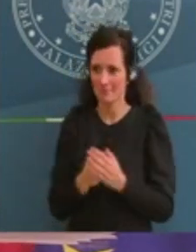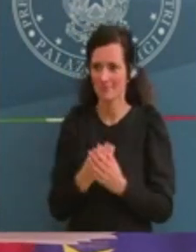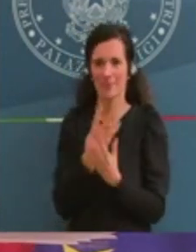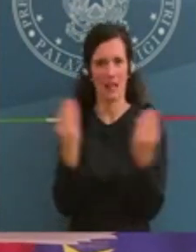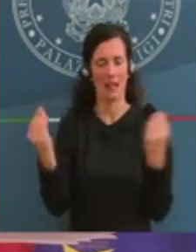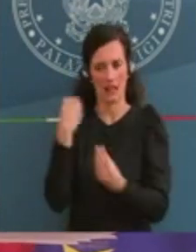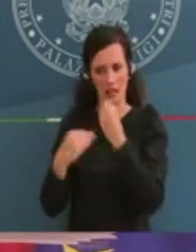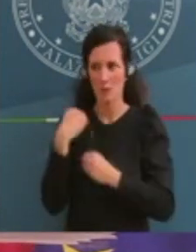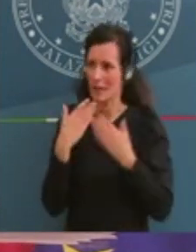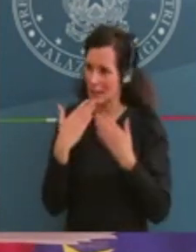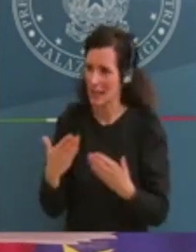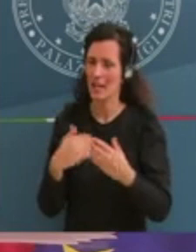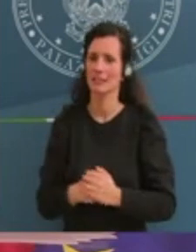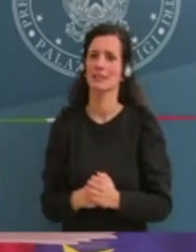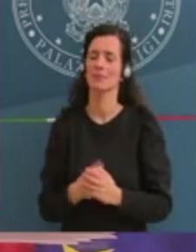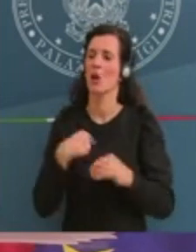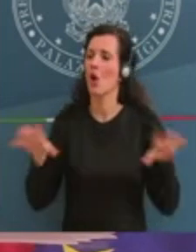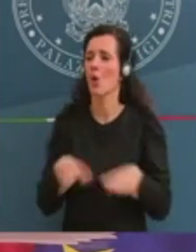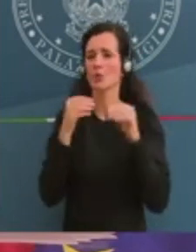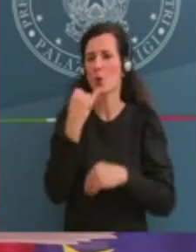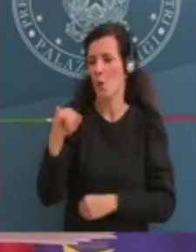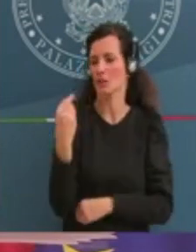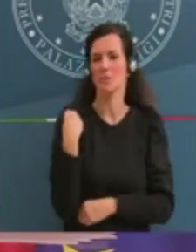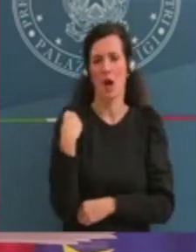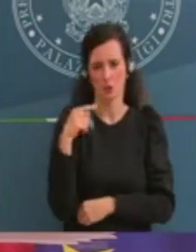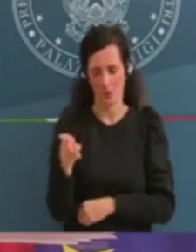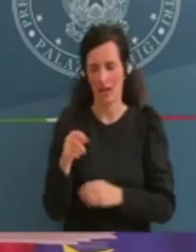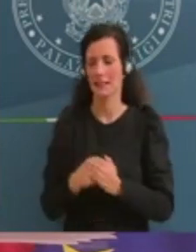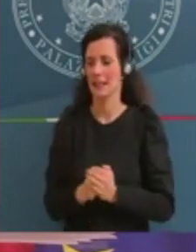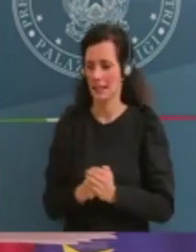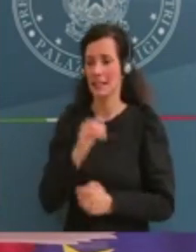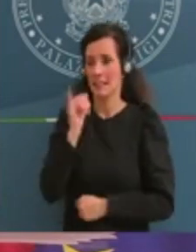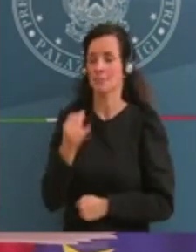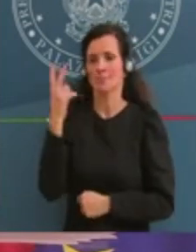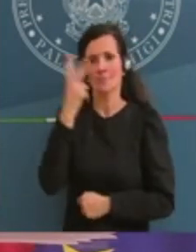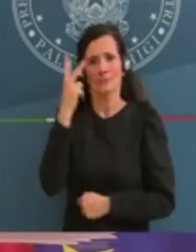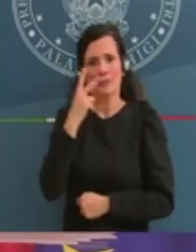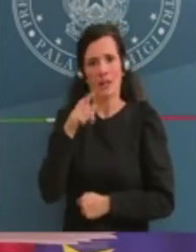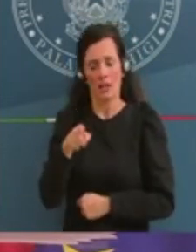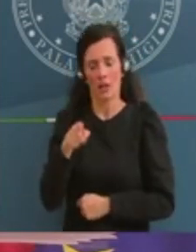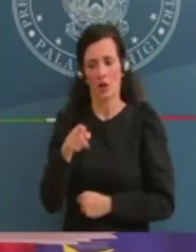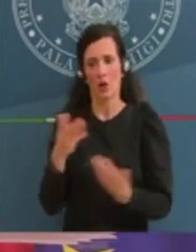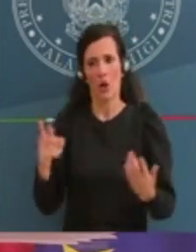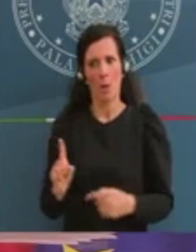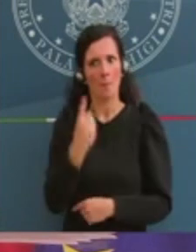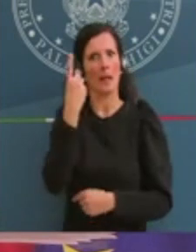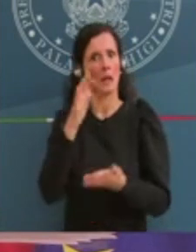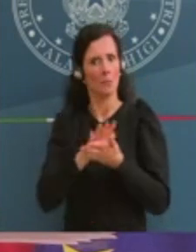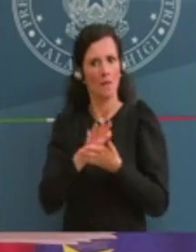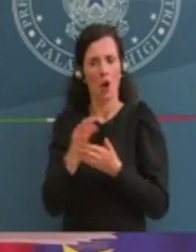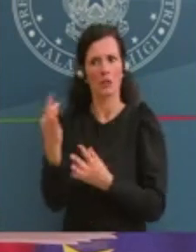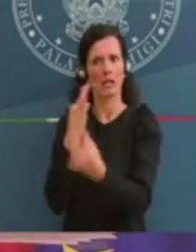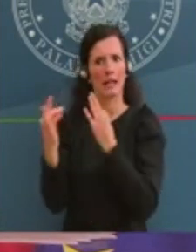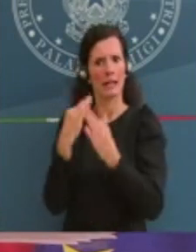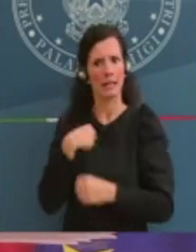personali questa volta hanno coinvolto anche la mia compagna olivia palladino questo ovviamente dispiace in particolar modo iniziamo dall